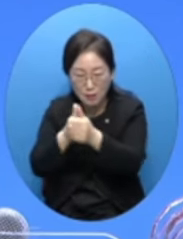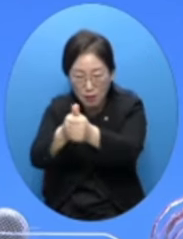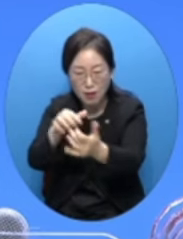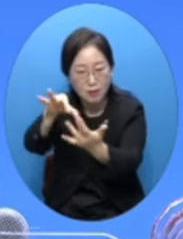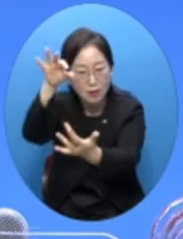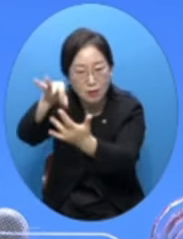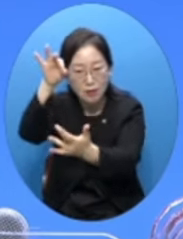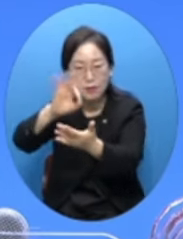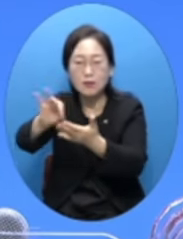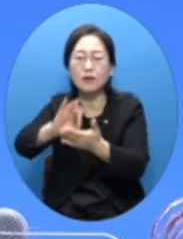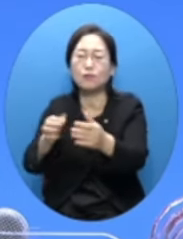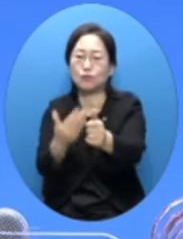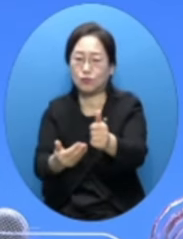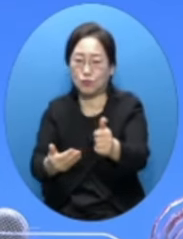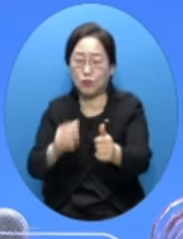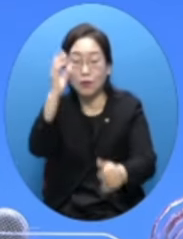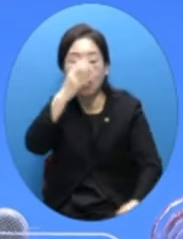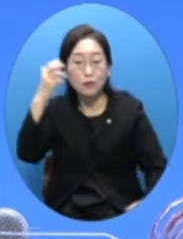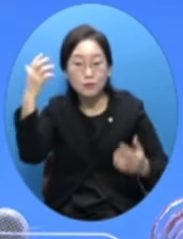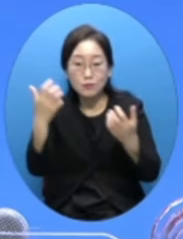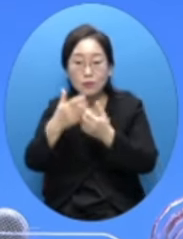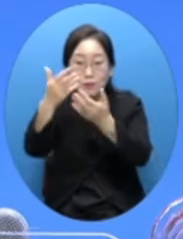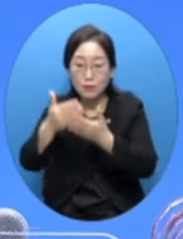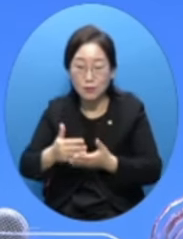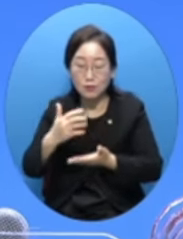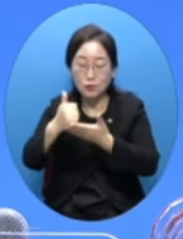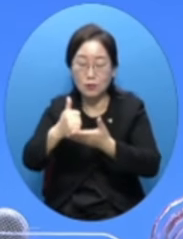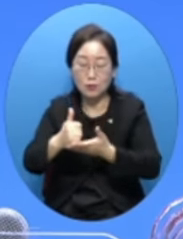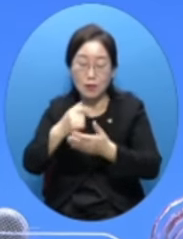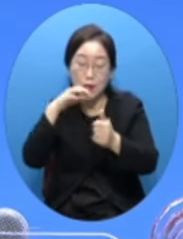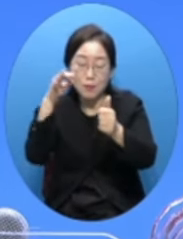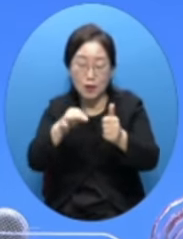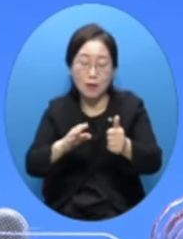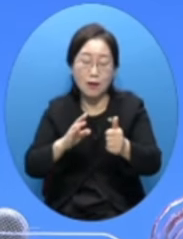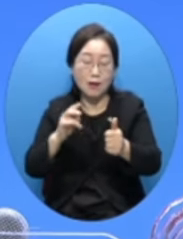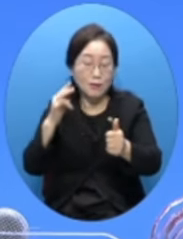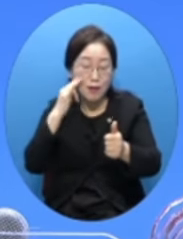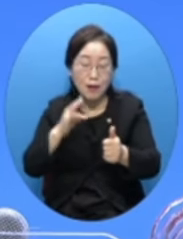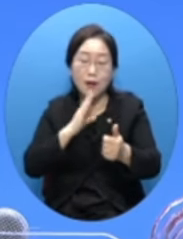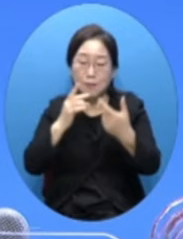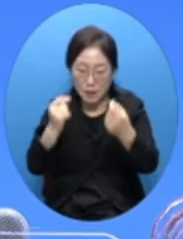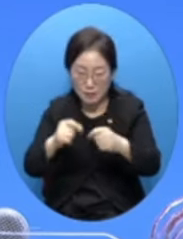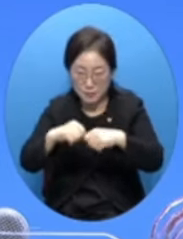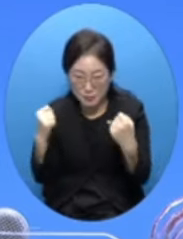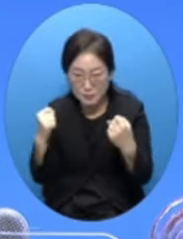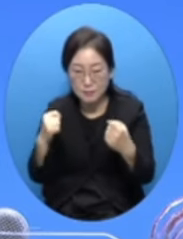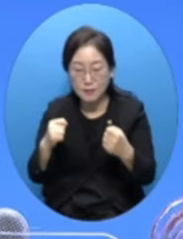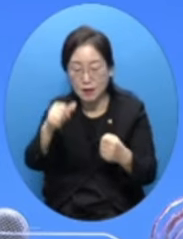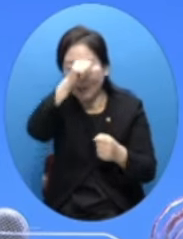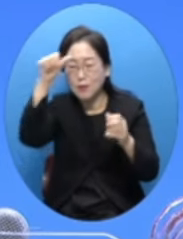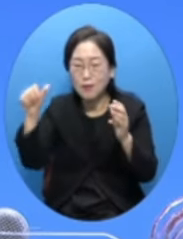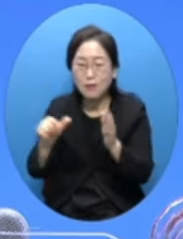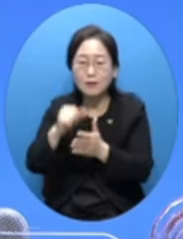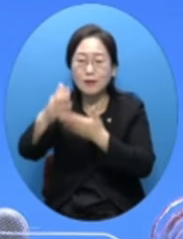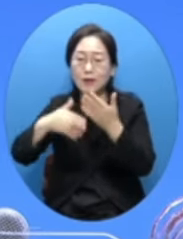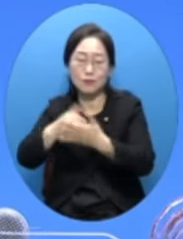것입니다. 우리가 성령 충만 받고 주님의 음성에 예, 아멘으로 대답하기만 하면 한평생